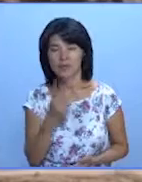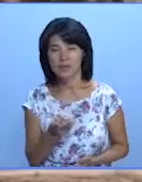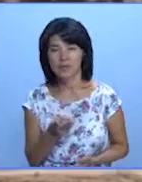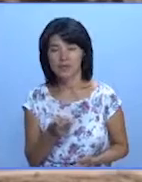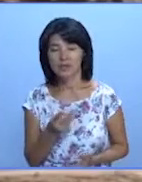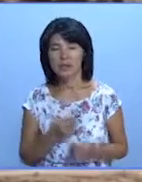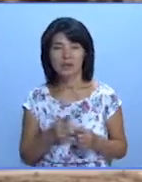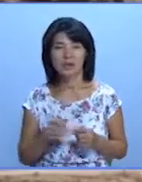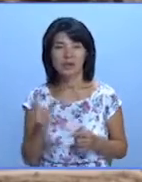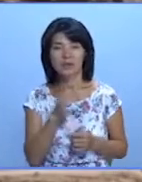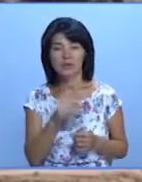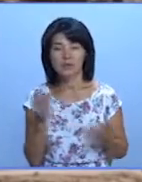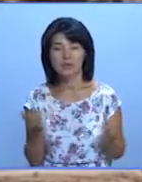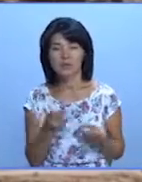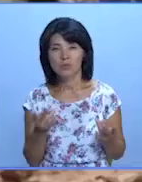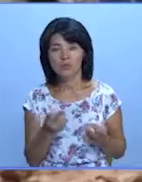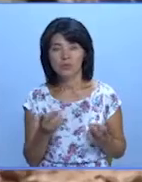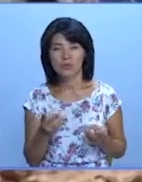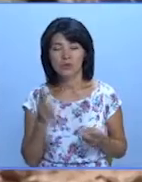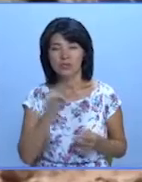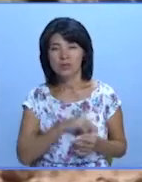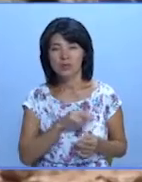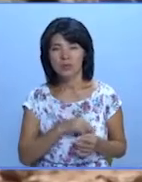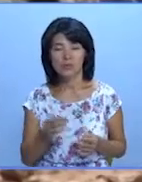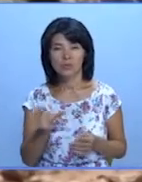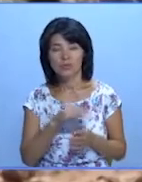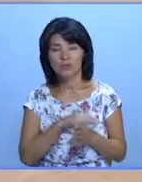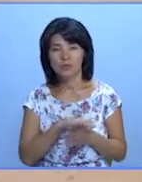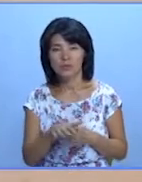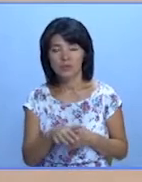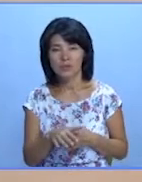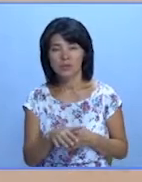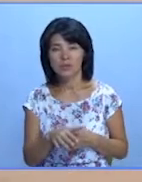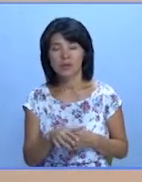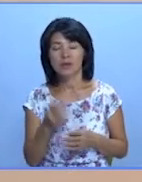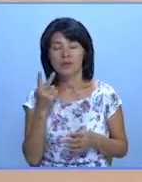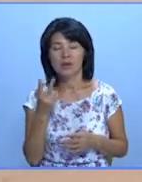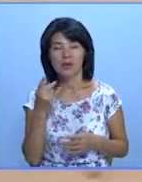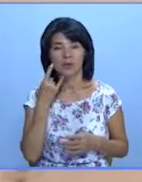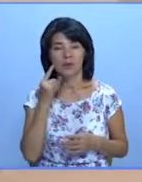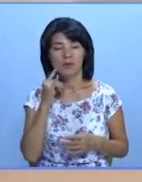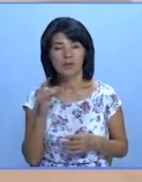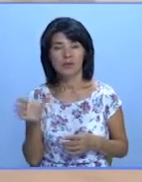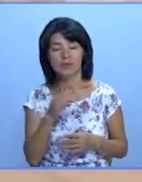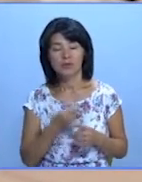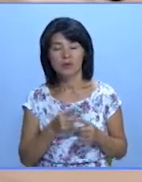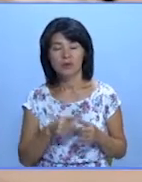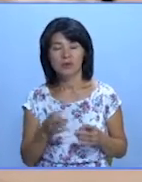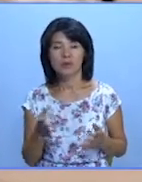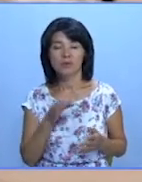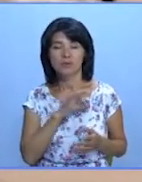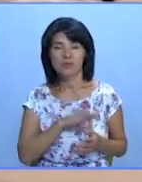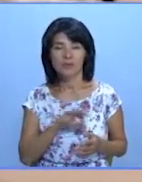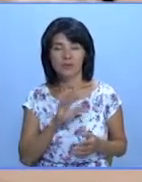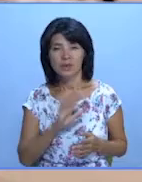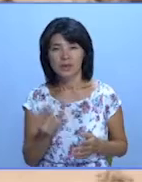жақында билікке әлеуметтік желілер арқылы жүгініп, жұмыс істемейтін кәрізге шағымданған болатын. Екінші павлодардың тұрғындары пайдаланатын шаруашылық тұрмыстық